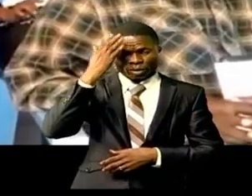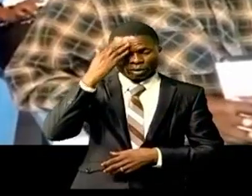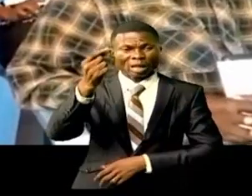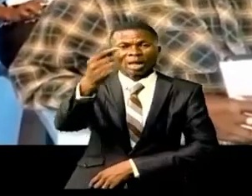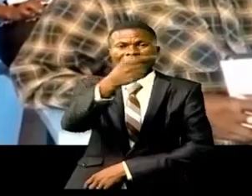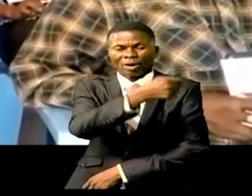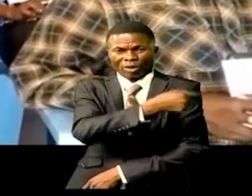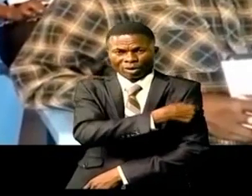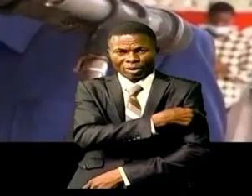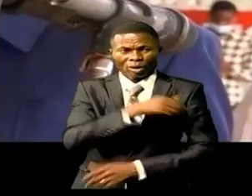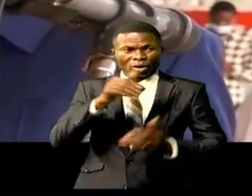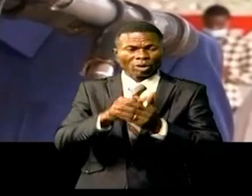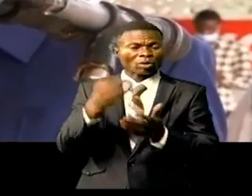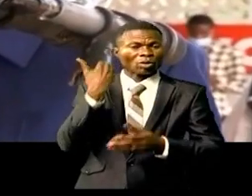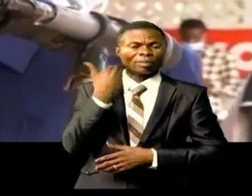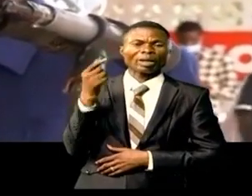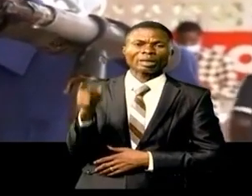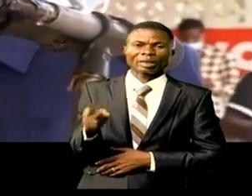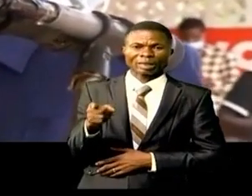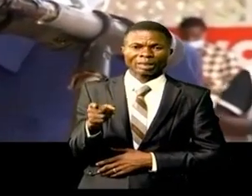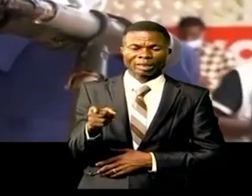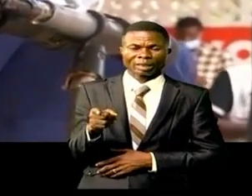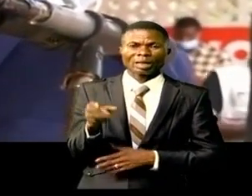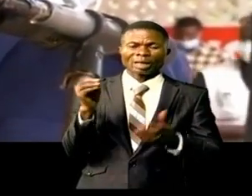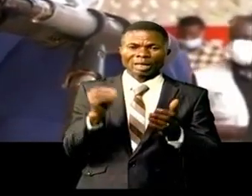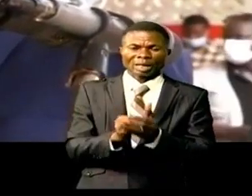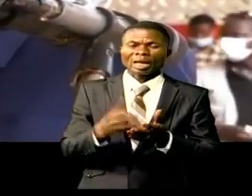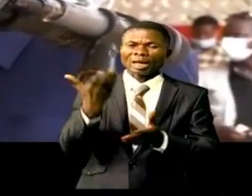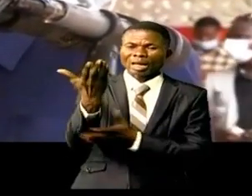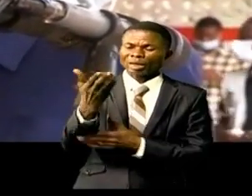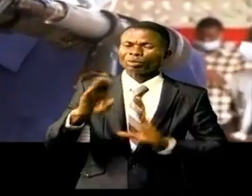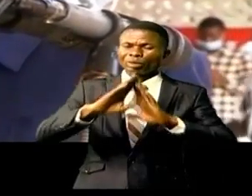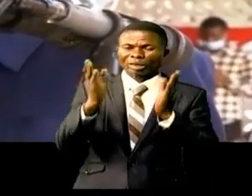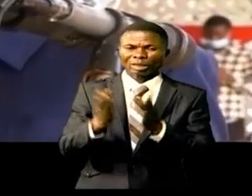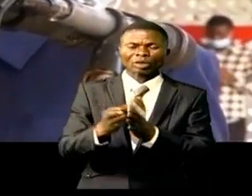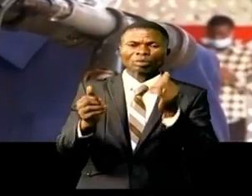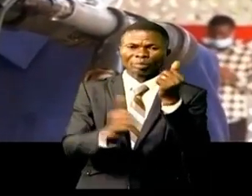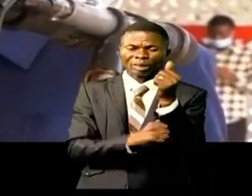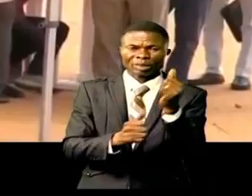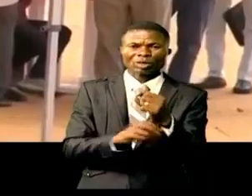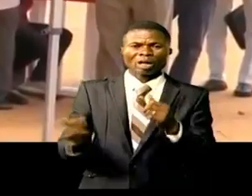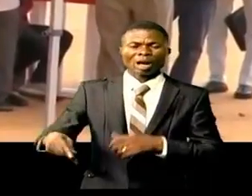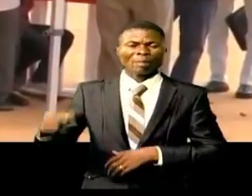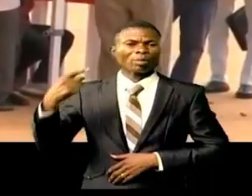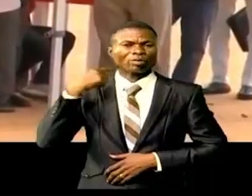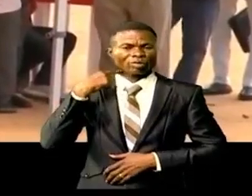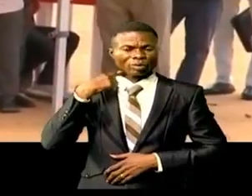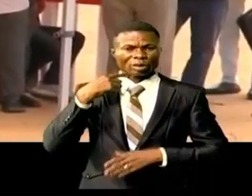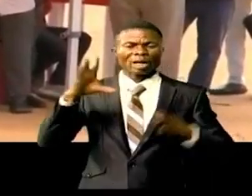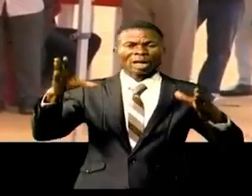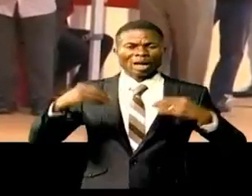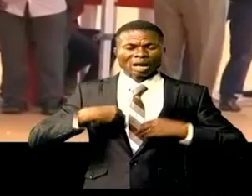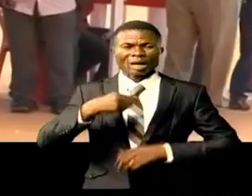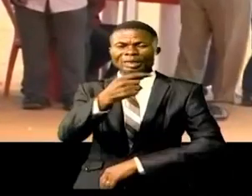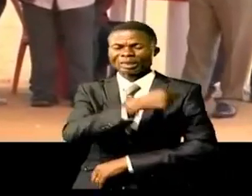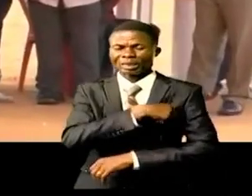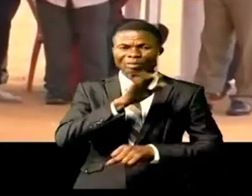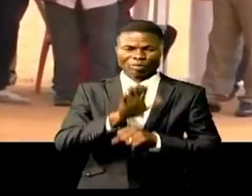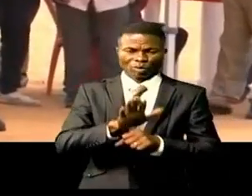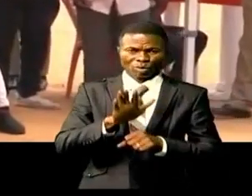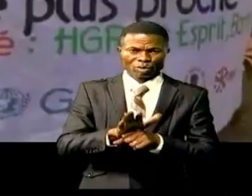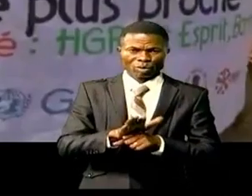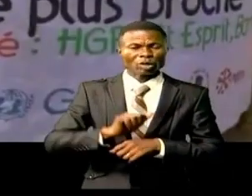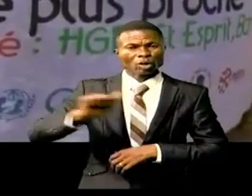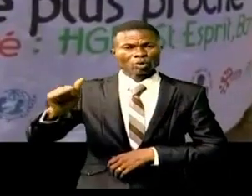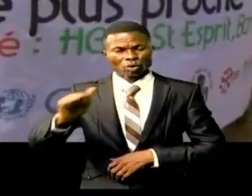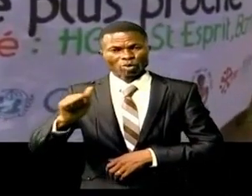vaccin contre cette pandémie. Il a donc invité la population du Kwango à se vacciner massivement.